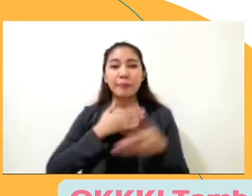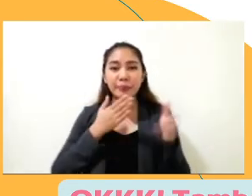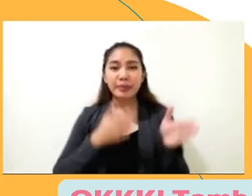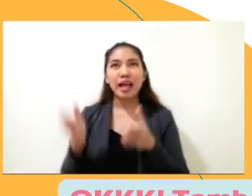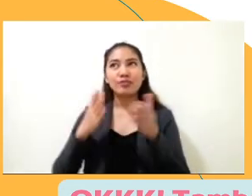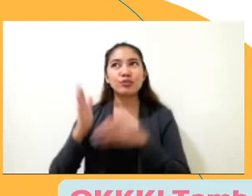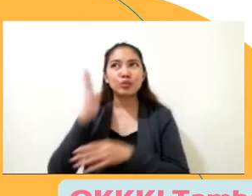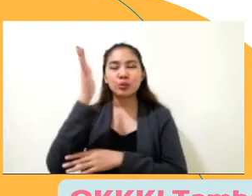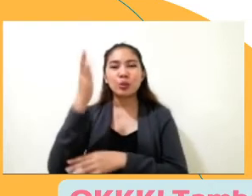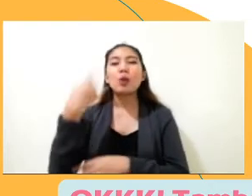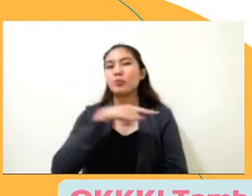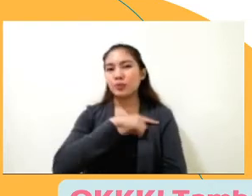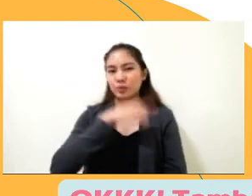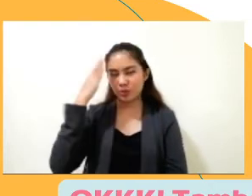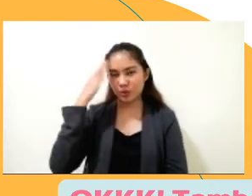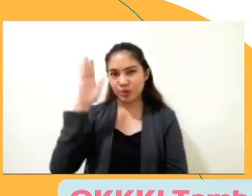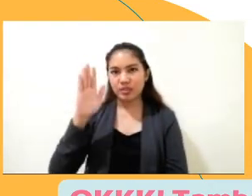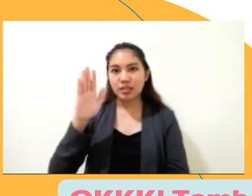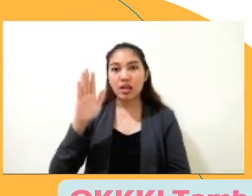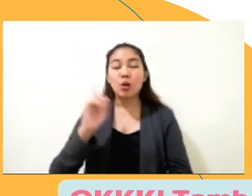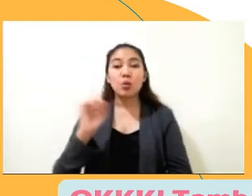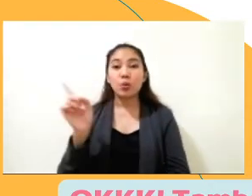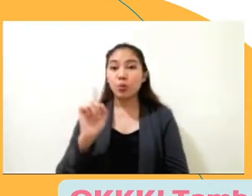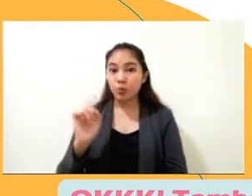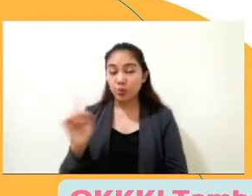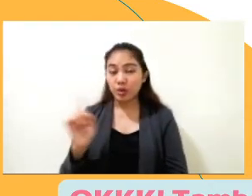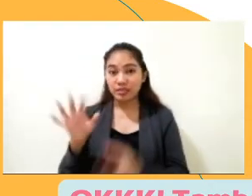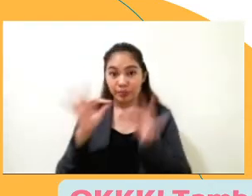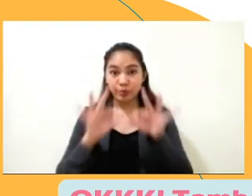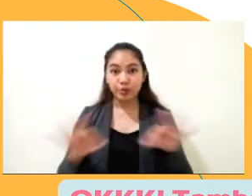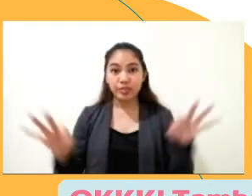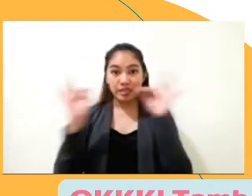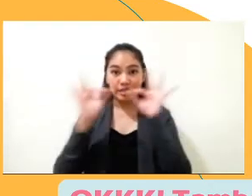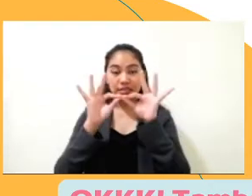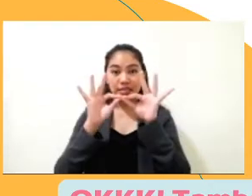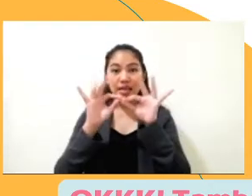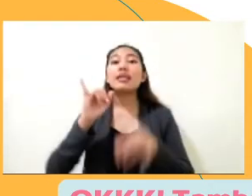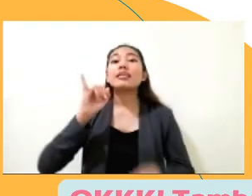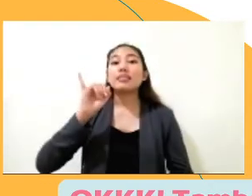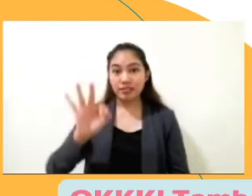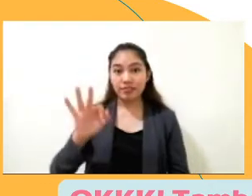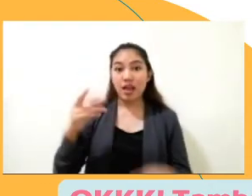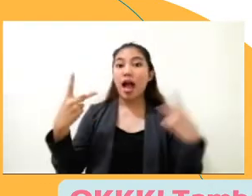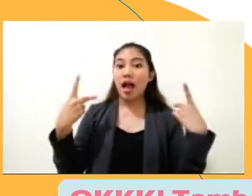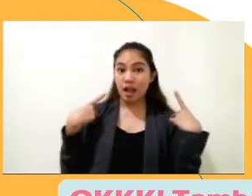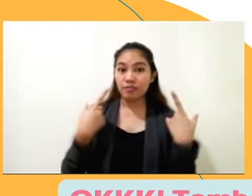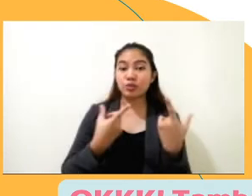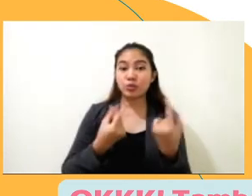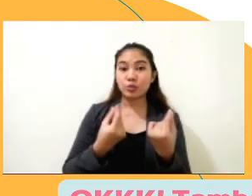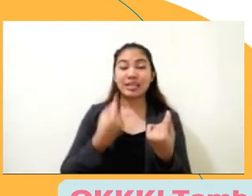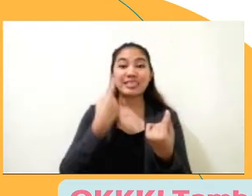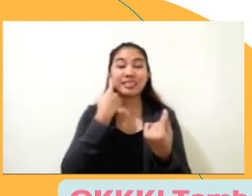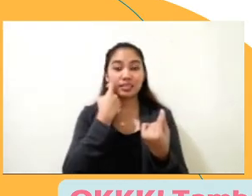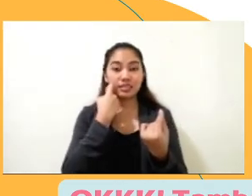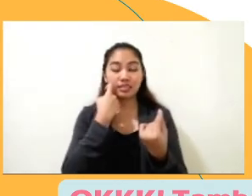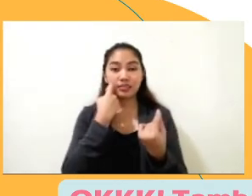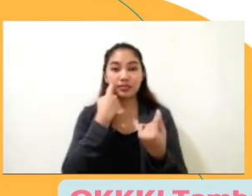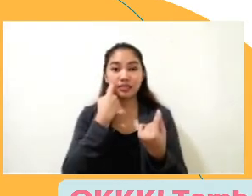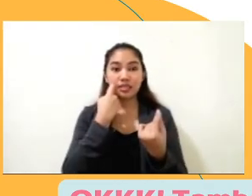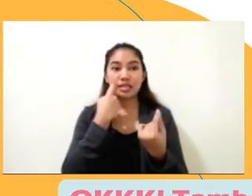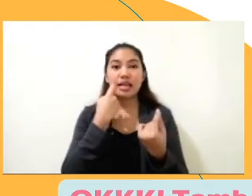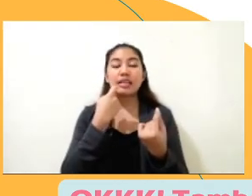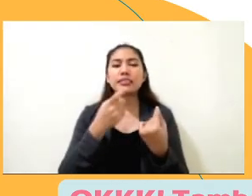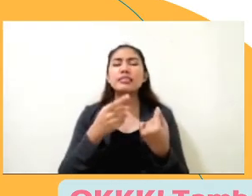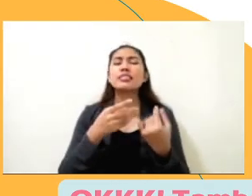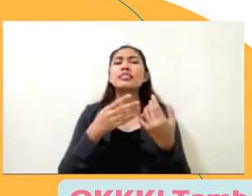no? Ang mahalaga doon is whether or not meron kang gagawin. Diba na yung nabanggit natin kanina, smaller steps.